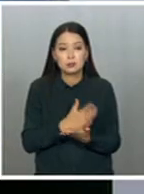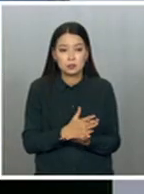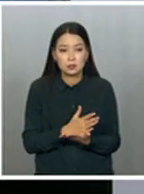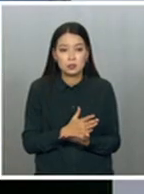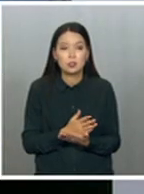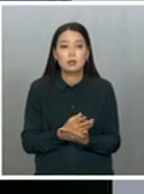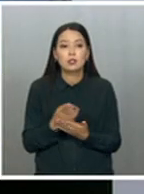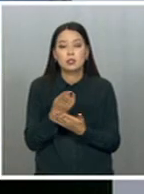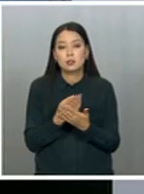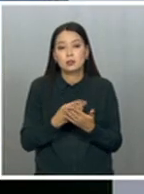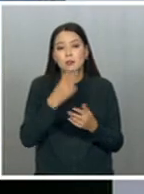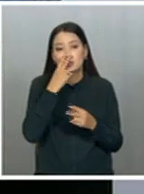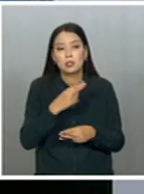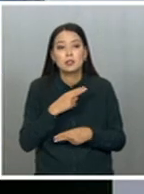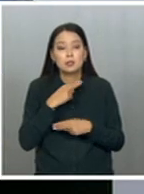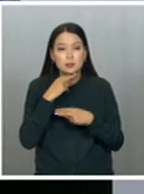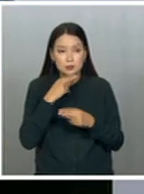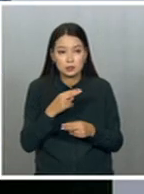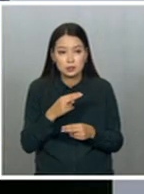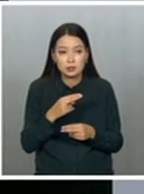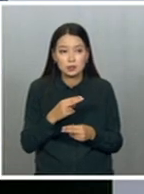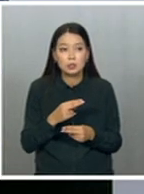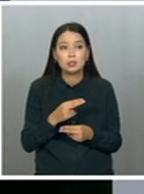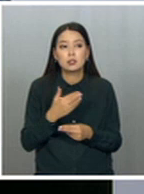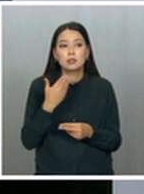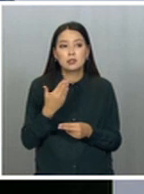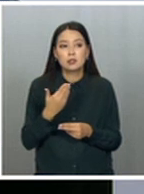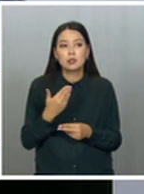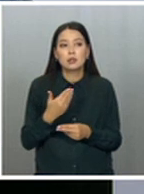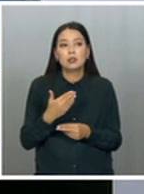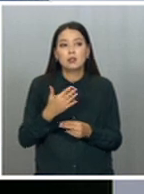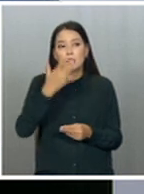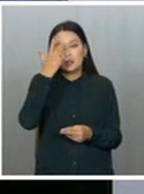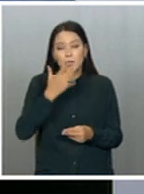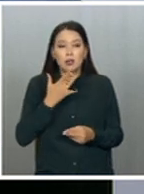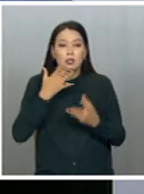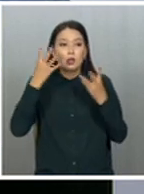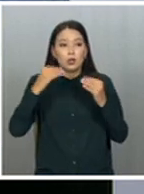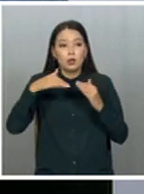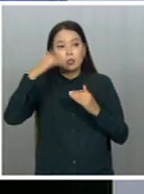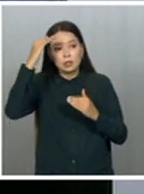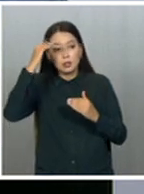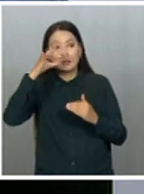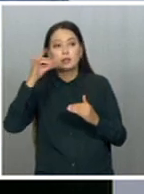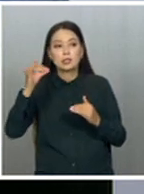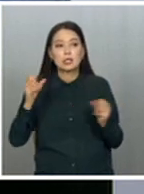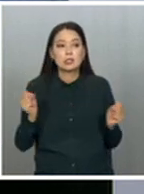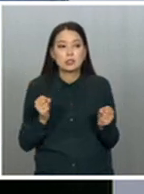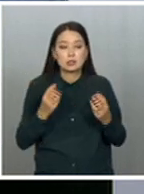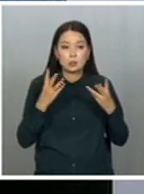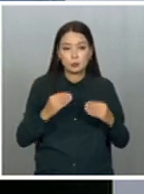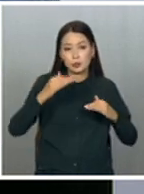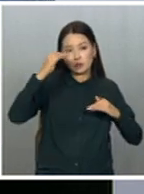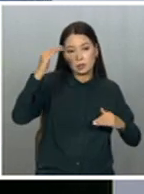Суретке назар аударатын болсаңыздар, жазғы күн тоқырауы және де қысқы күн тоқырауы бейнеленген.